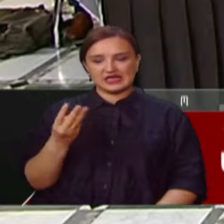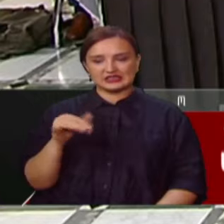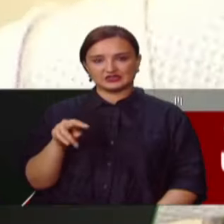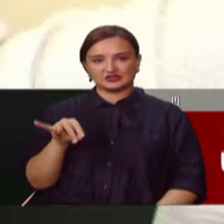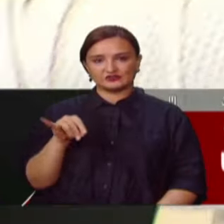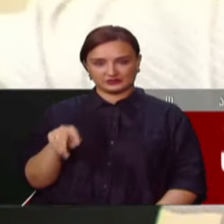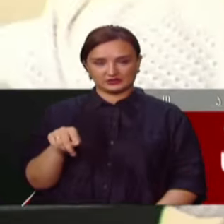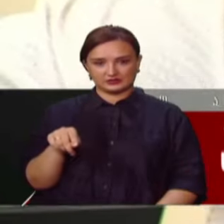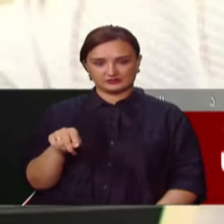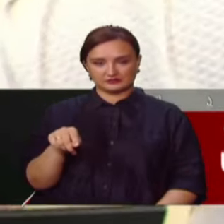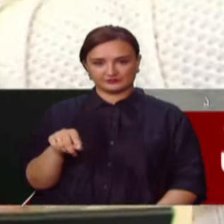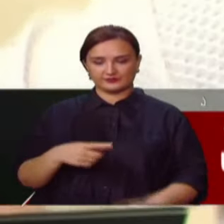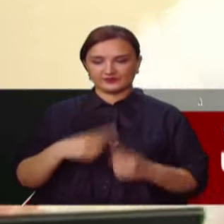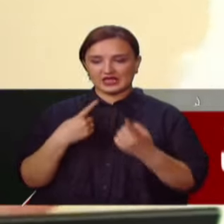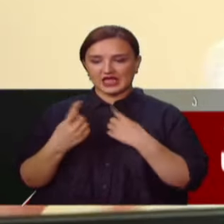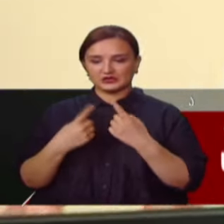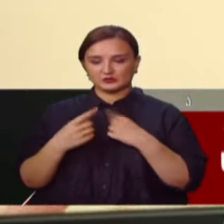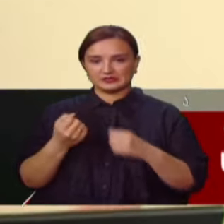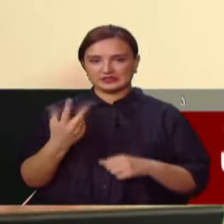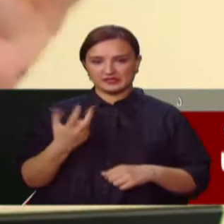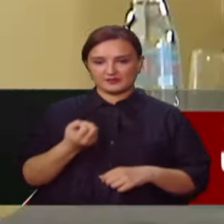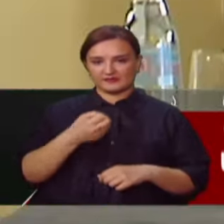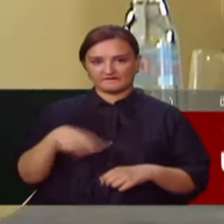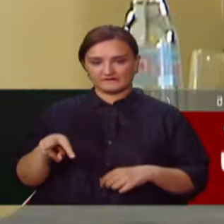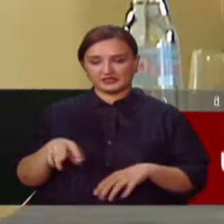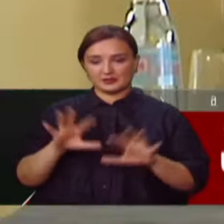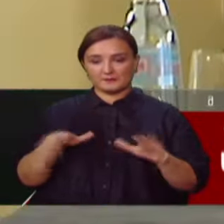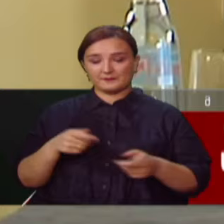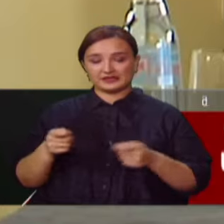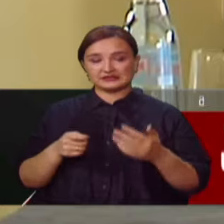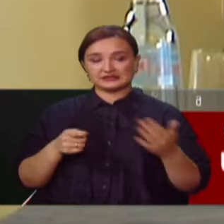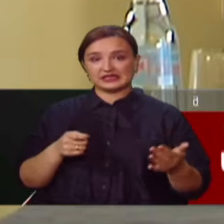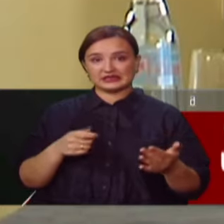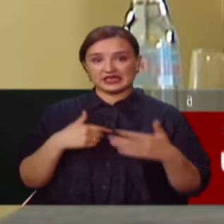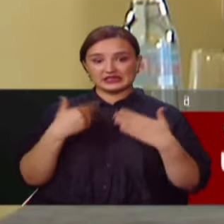თამარ ალფაიძეს გაესაუბრა და 13 ივლისს პრეზიდენტთან დადებითი